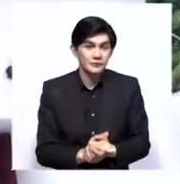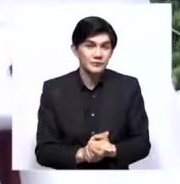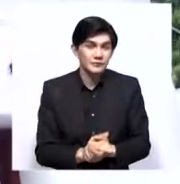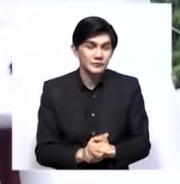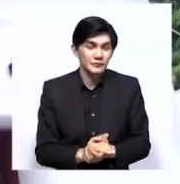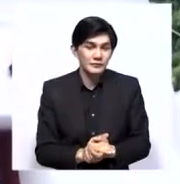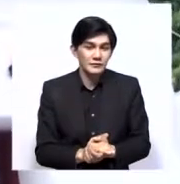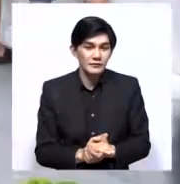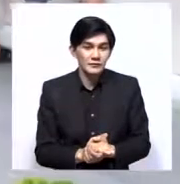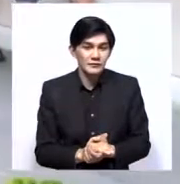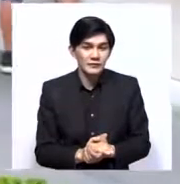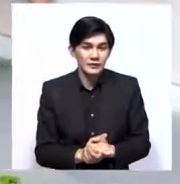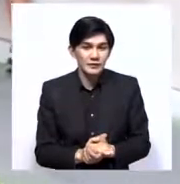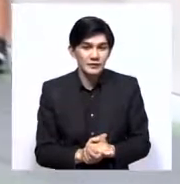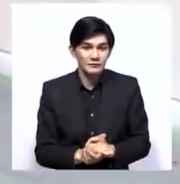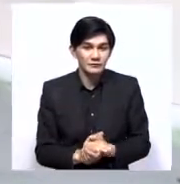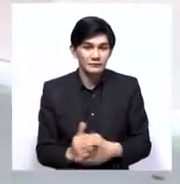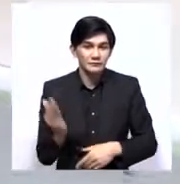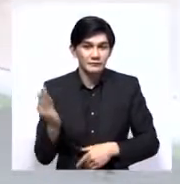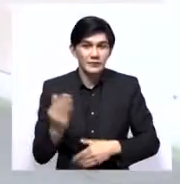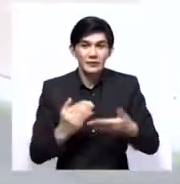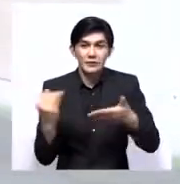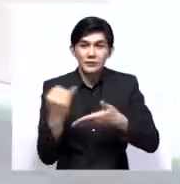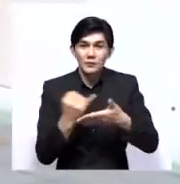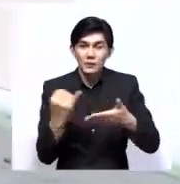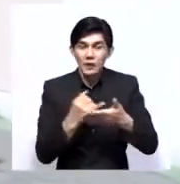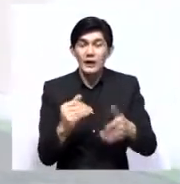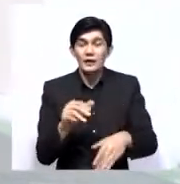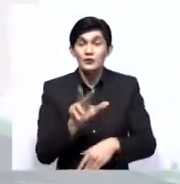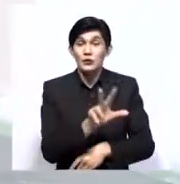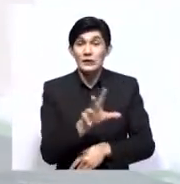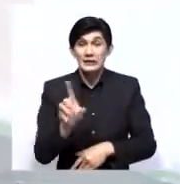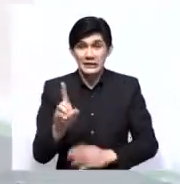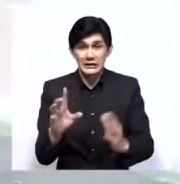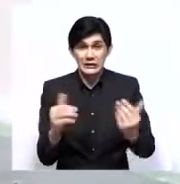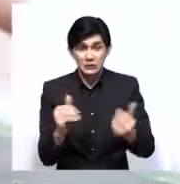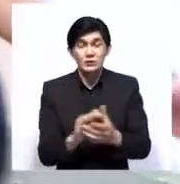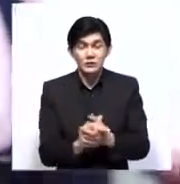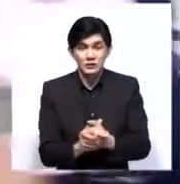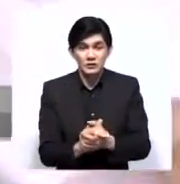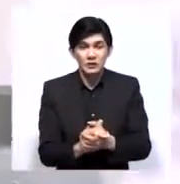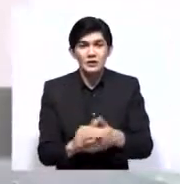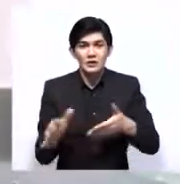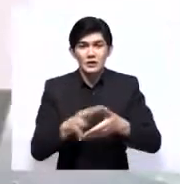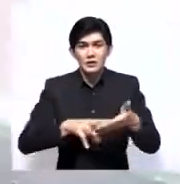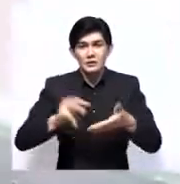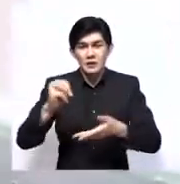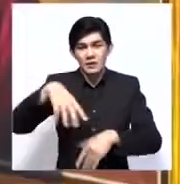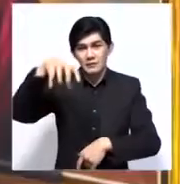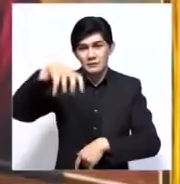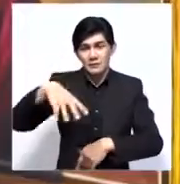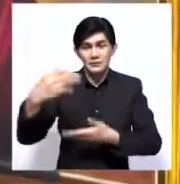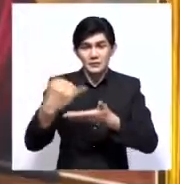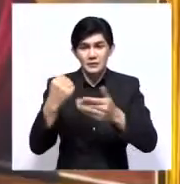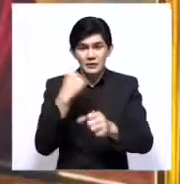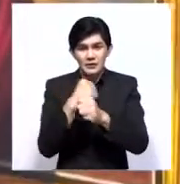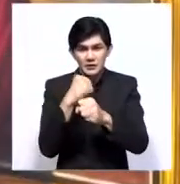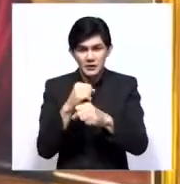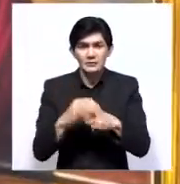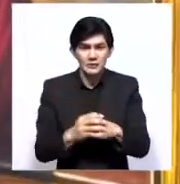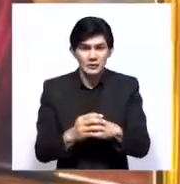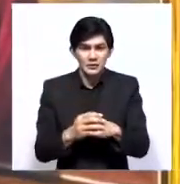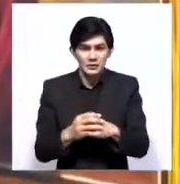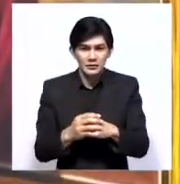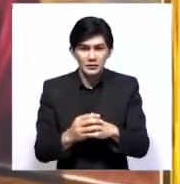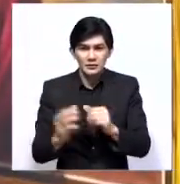ไปดูภาพกันเลยนะครับภาพทั้ง3ภาพนี้นะครับเป็นภาพ3มิติที่ถูกวาดขึ้นโดยจิตรกรจากมหาวิทยาลัยศิลปากรนะครับแล้วก็มีการแสด